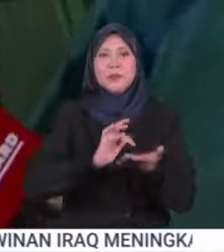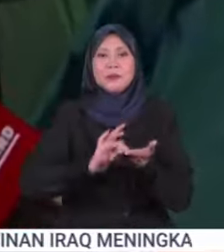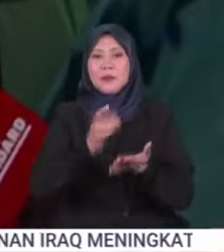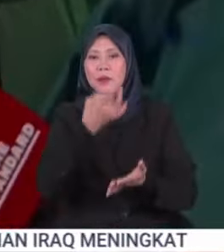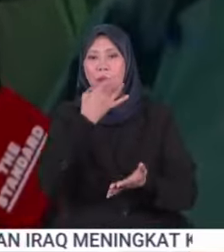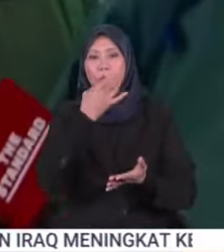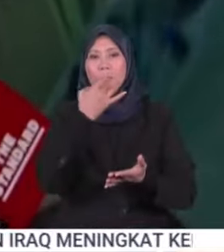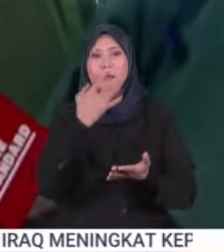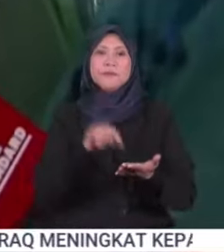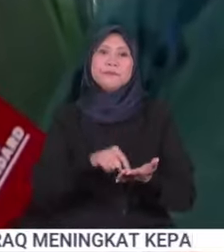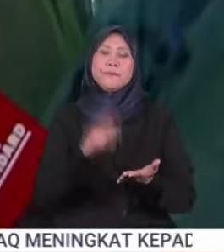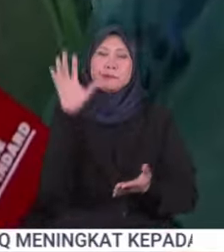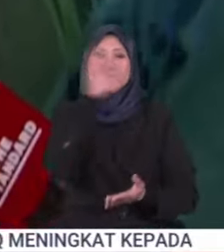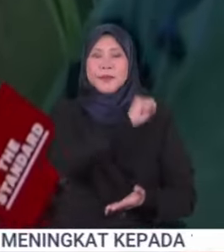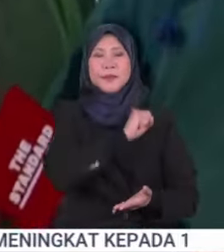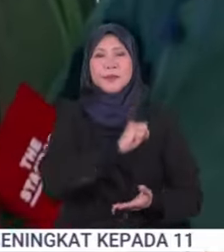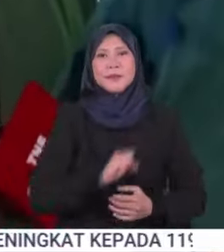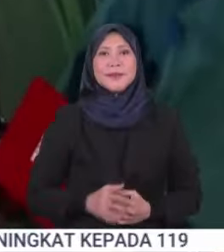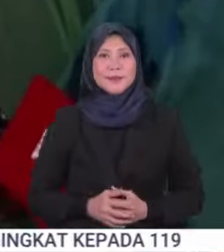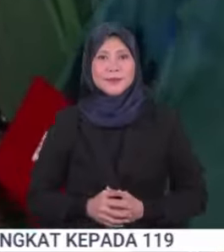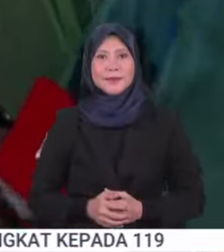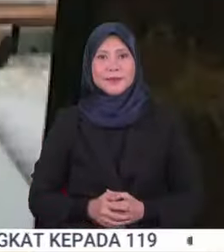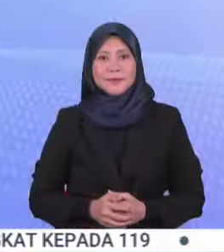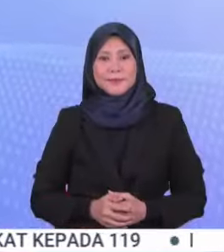ubat pada hari kejadian.